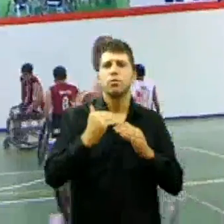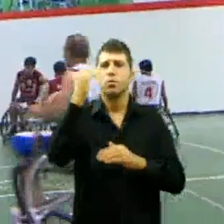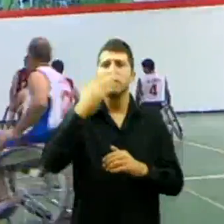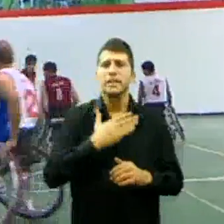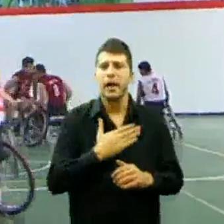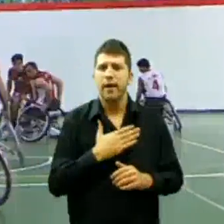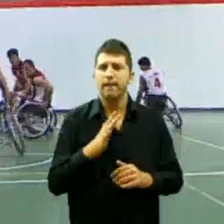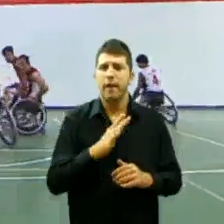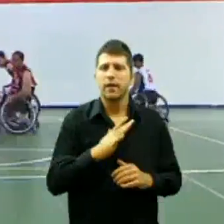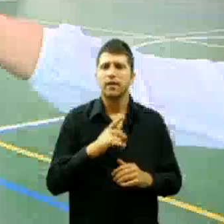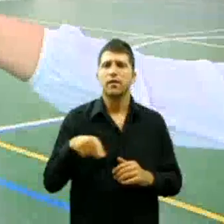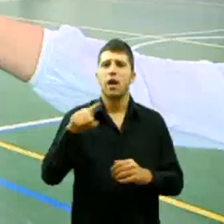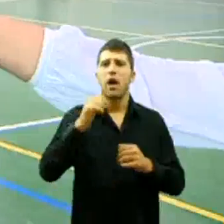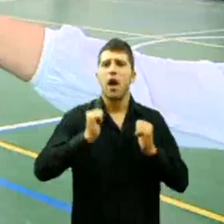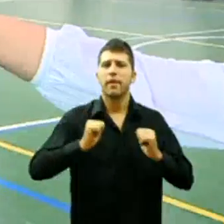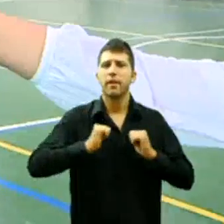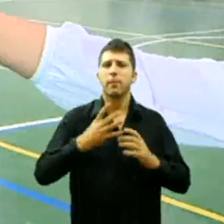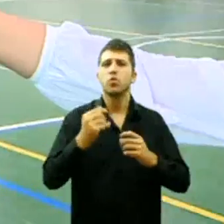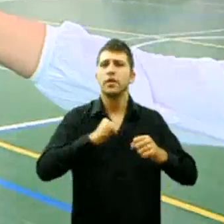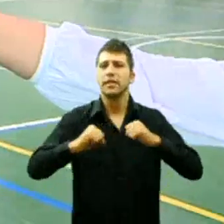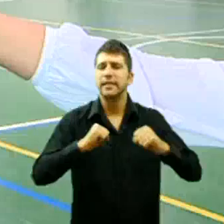saygılı, antrenmanlarda hırslı,